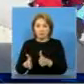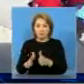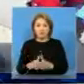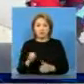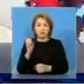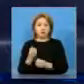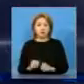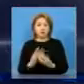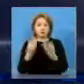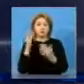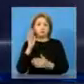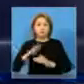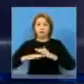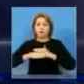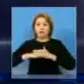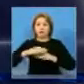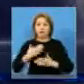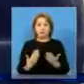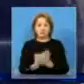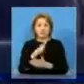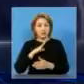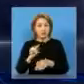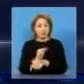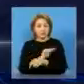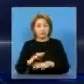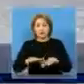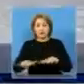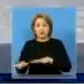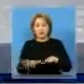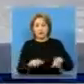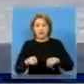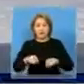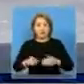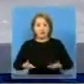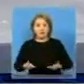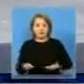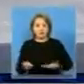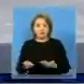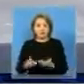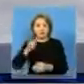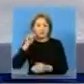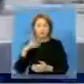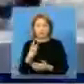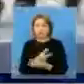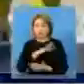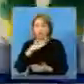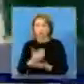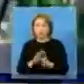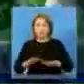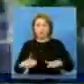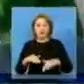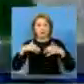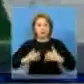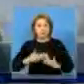бұрқақ салынып, сахна қайта жаңғыртудан өткен. Мұз үстінде хоккей ойнап, сырғанақ теуіп жүрген жастар қарасы көп. Балалар